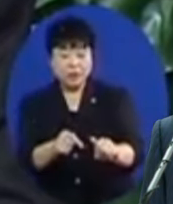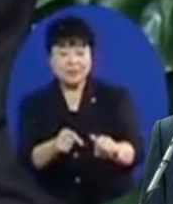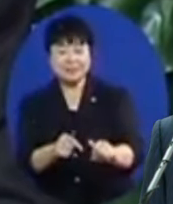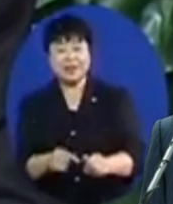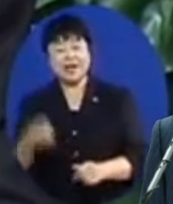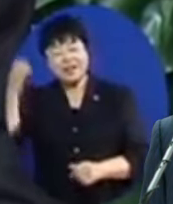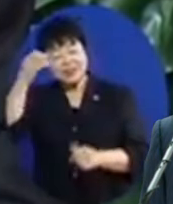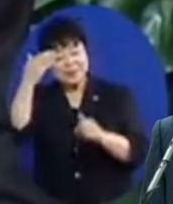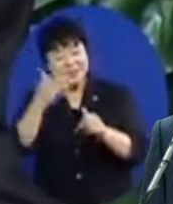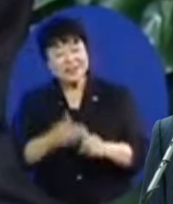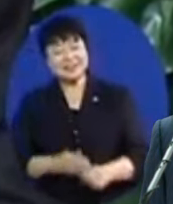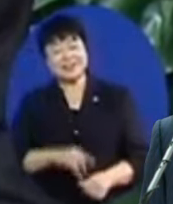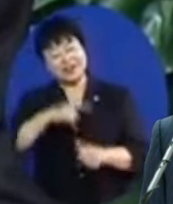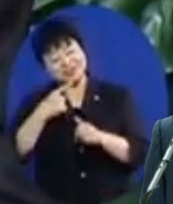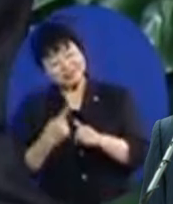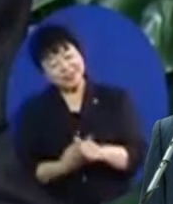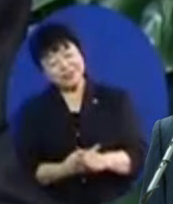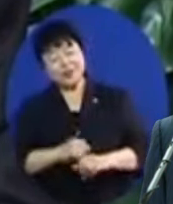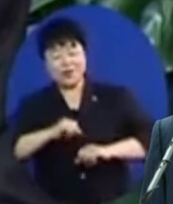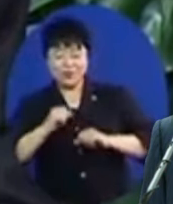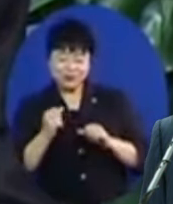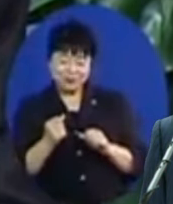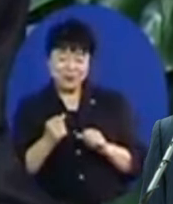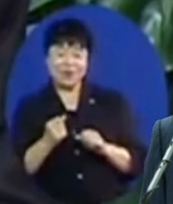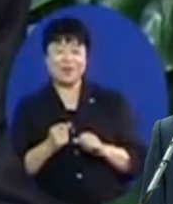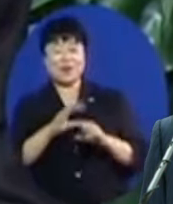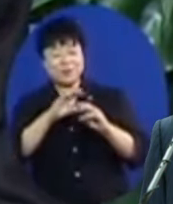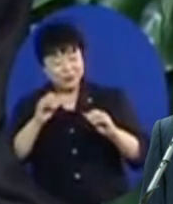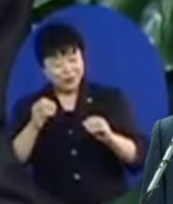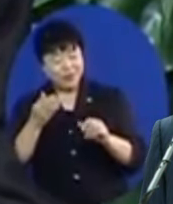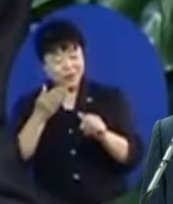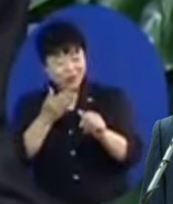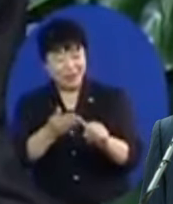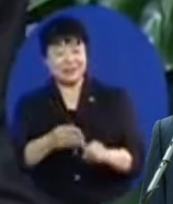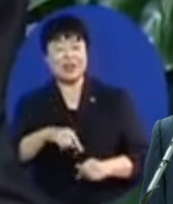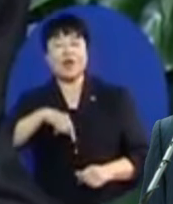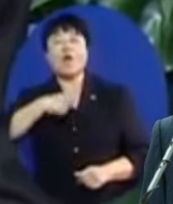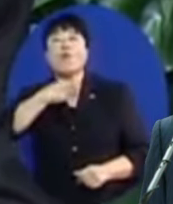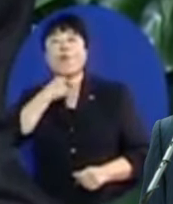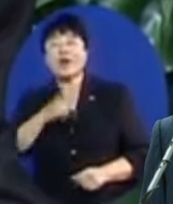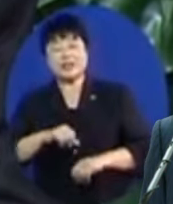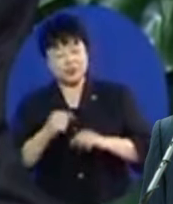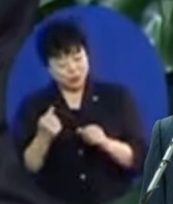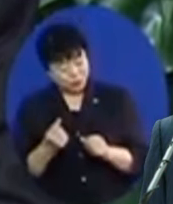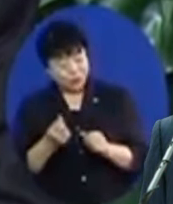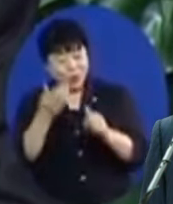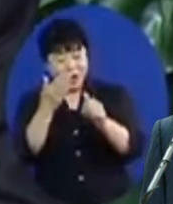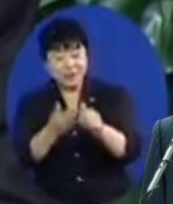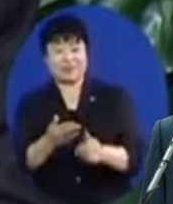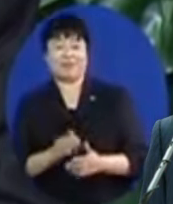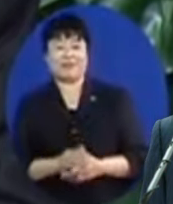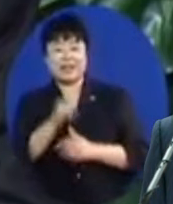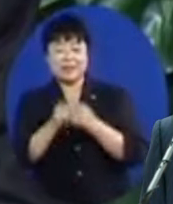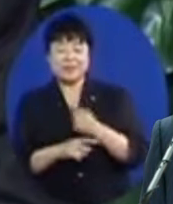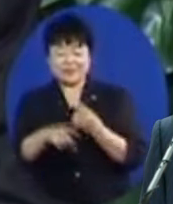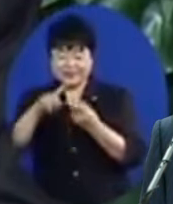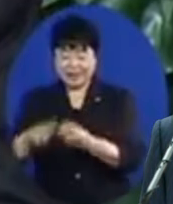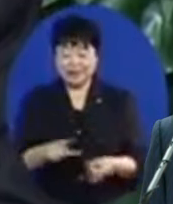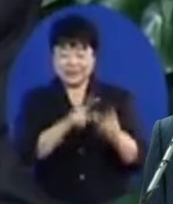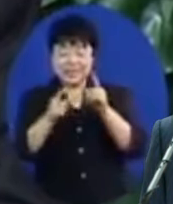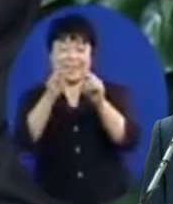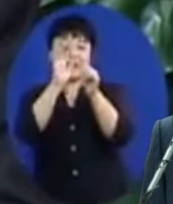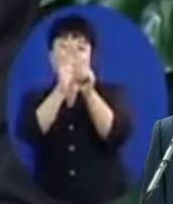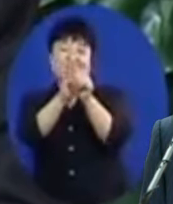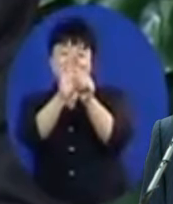와서 순종하고 싶은 마음이 생기도록 하는 것입니다. 자원해서 순종하고 자원해서 하나님 뜻대로 살도록